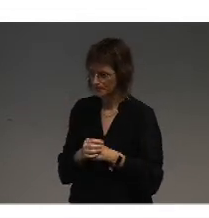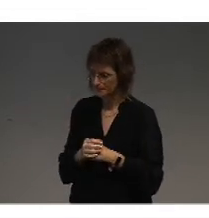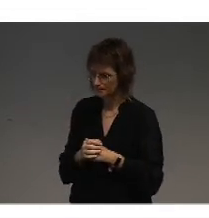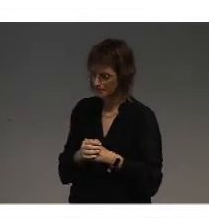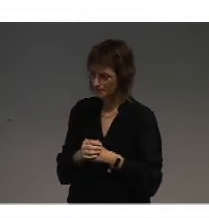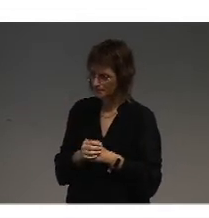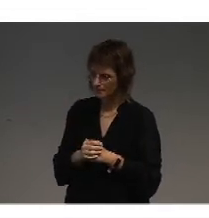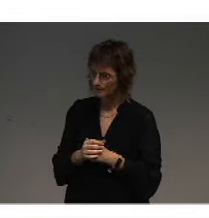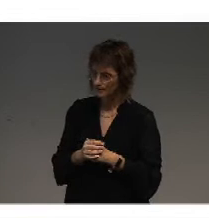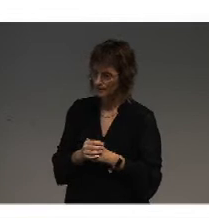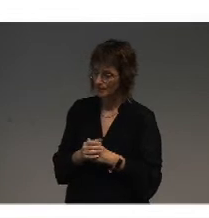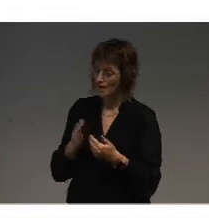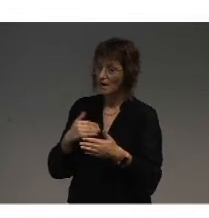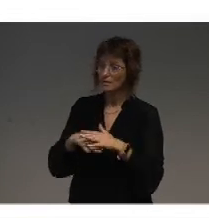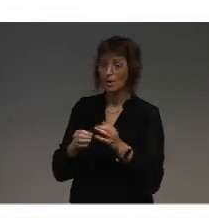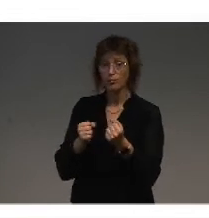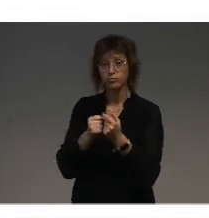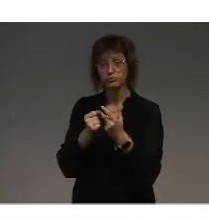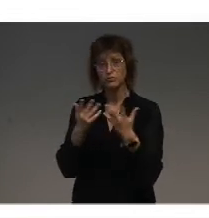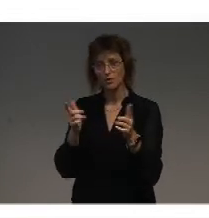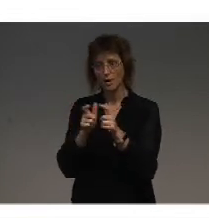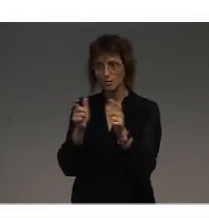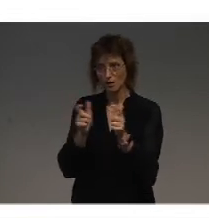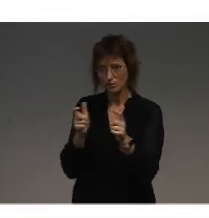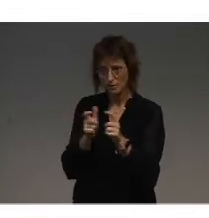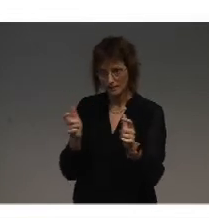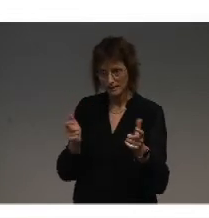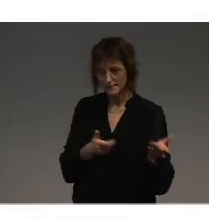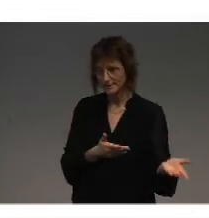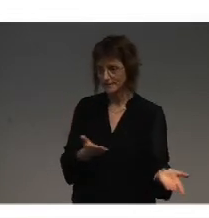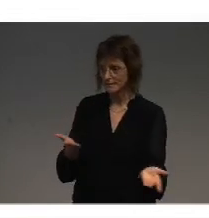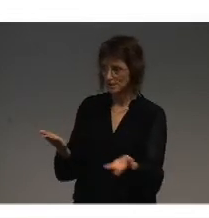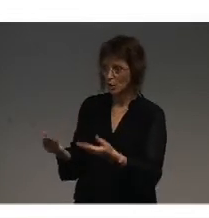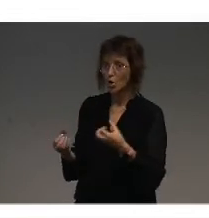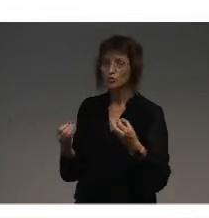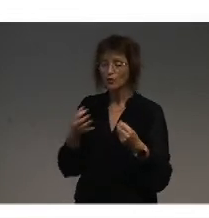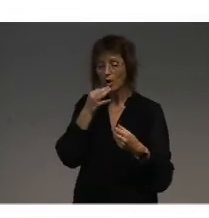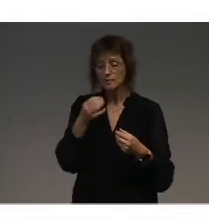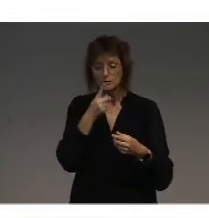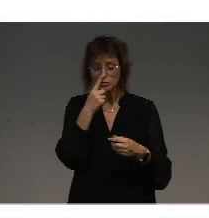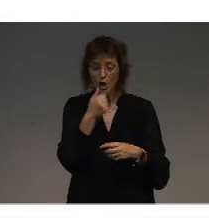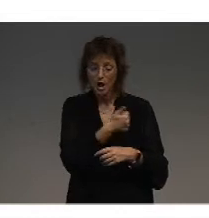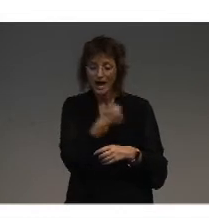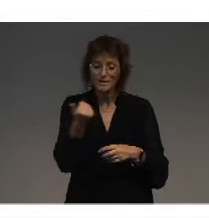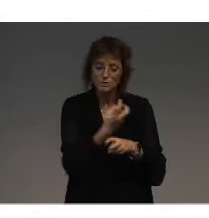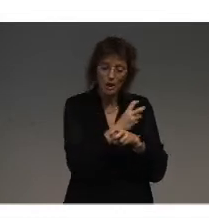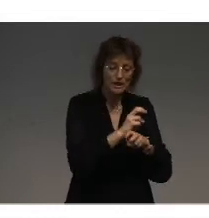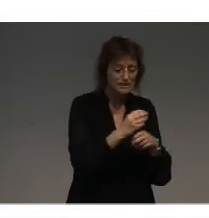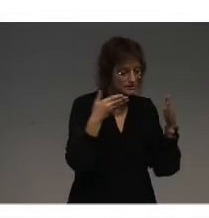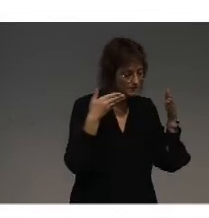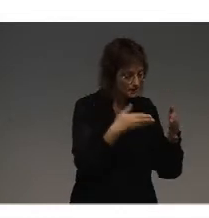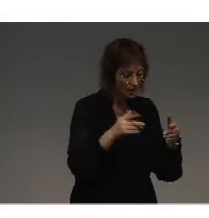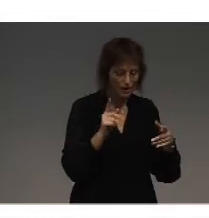on va dire l'organisation de la prévention, on a une approche qui est essentiellement mono-danger. C'est-à-dire que c'est un risque à la fois qui est